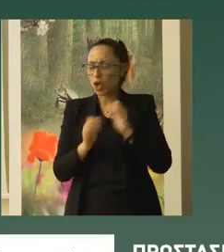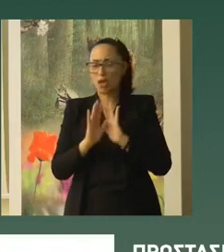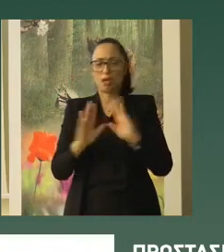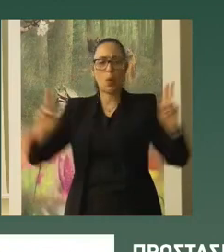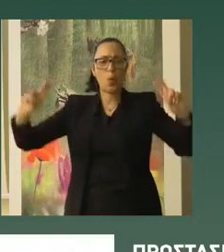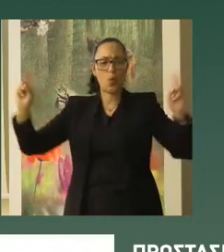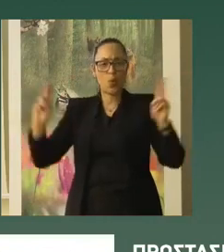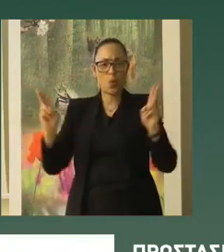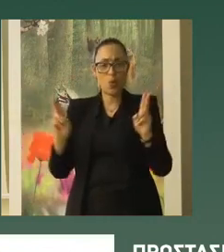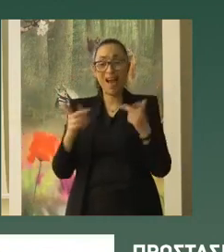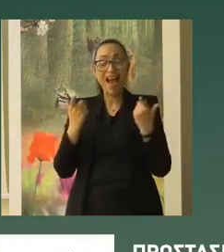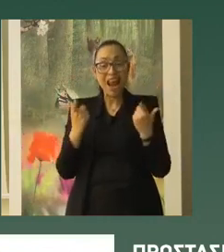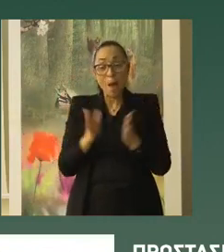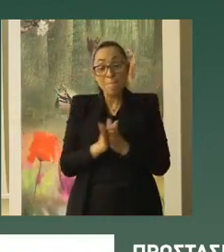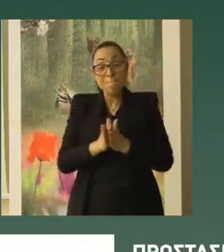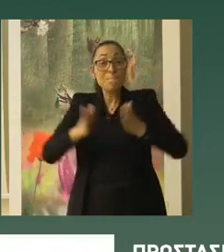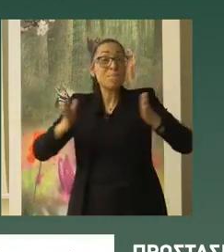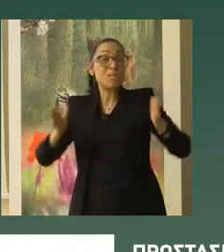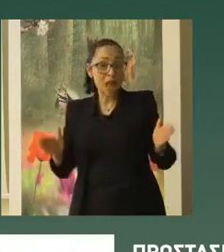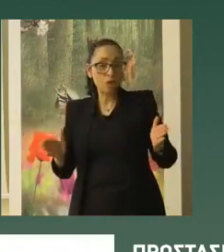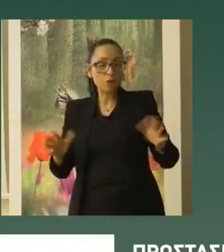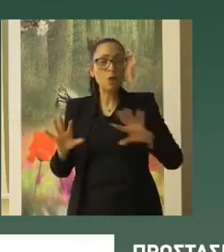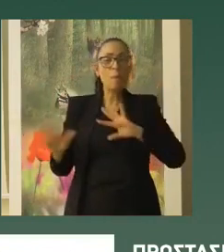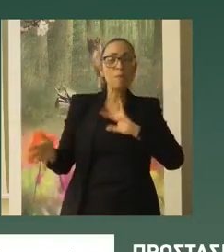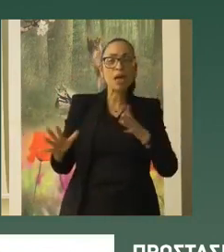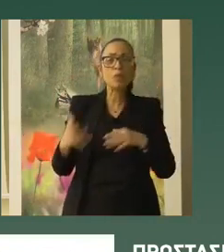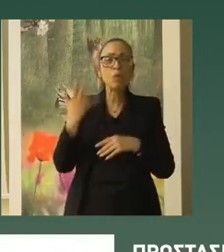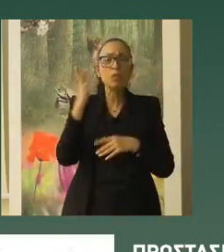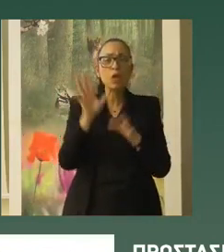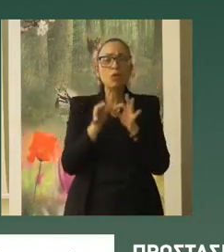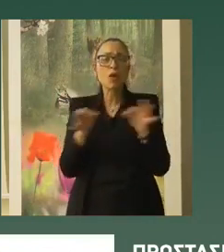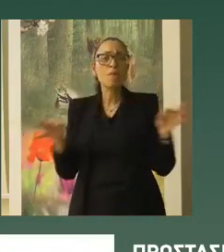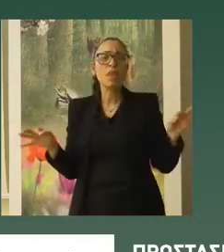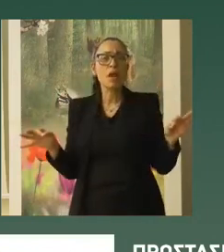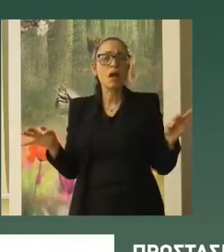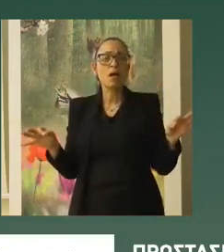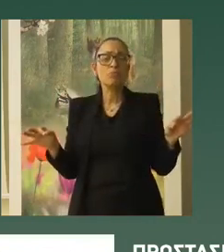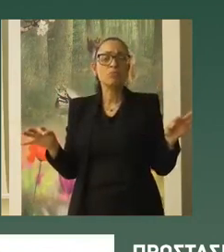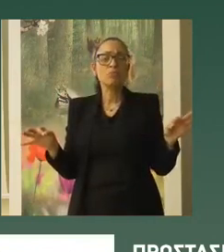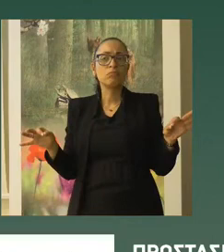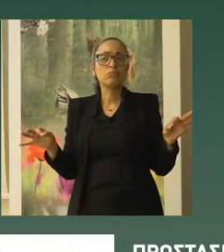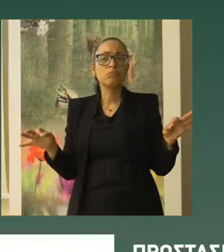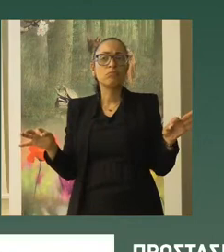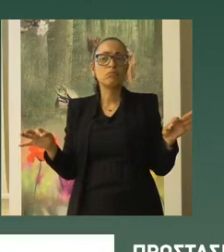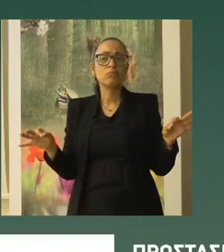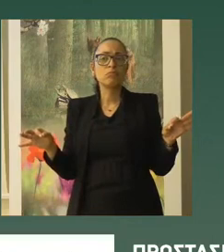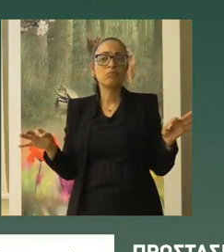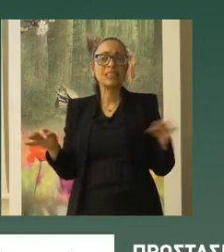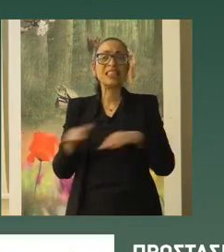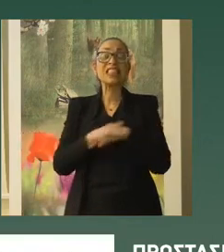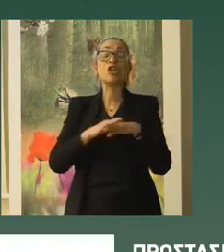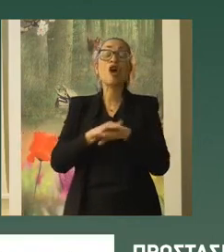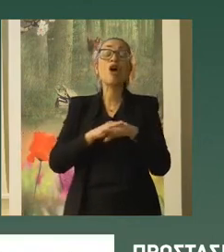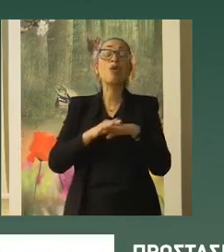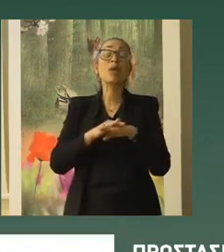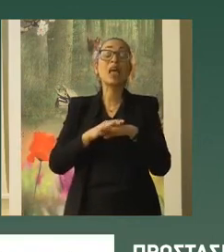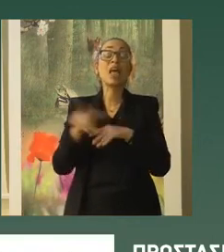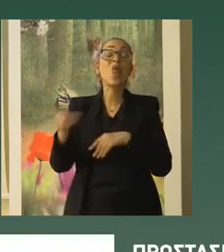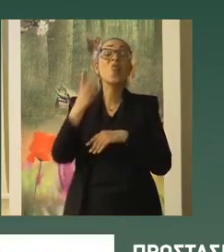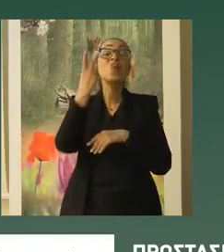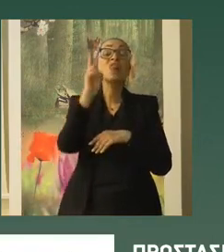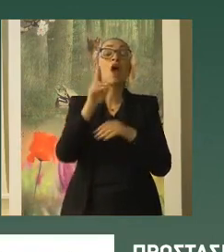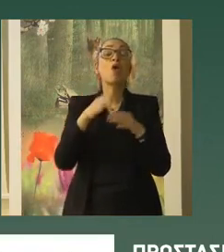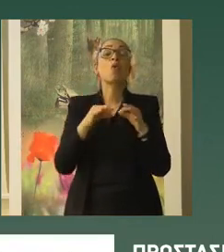μέσα, αλλά το πλάτος της θα είναι περίπου 500 μέτρα. Συγγνώμη, ναι, όχι, 200 μέτρα το